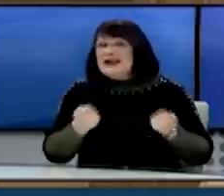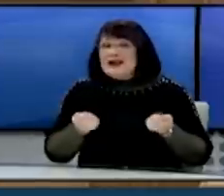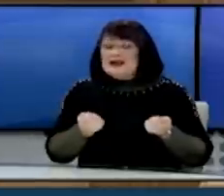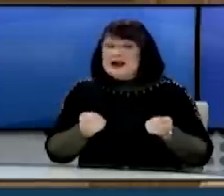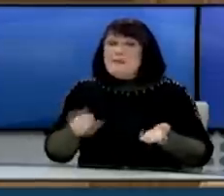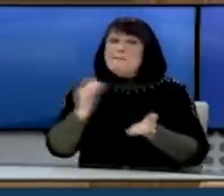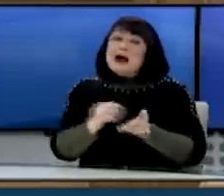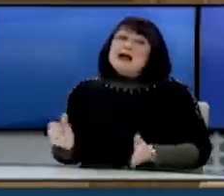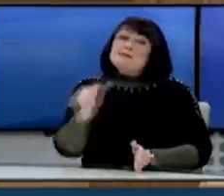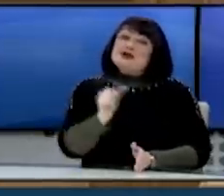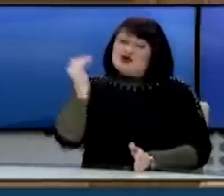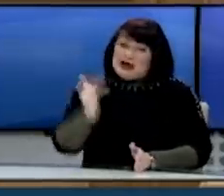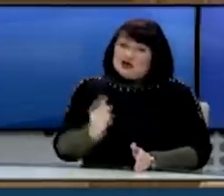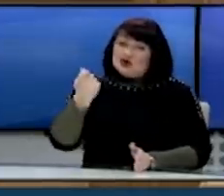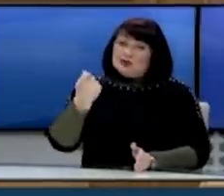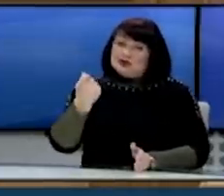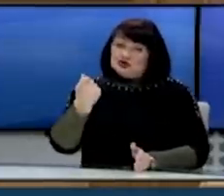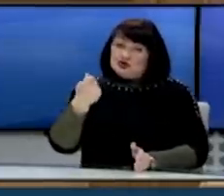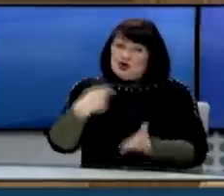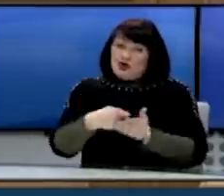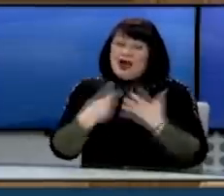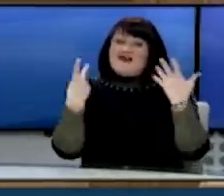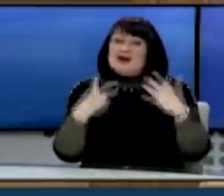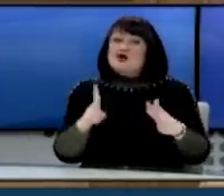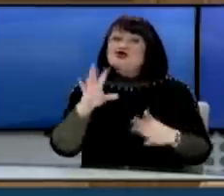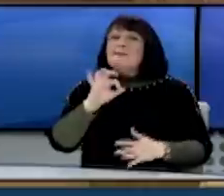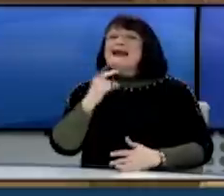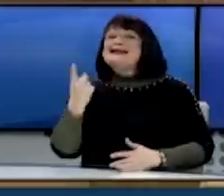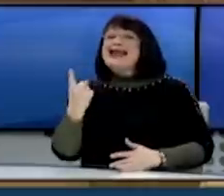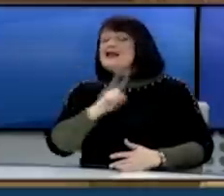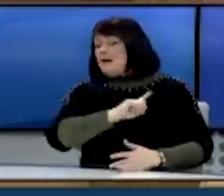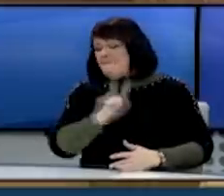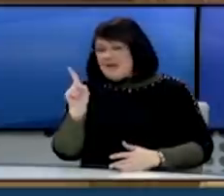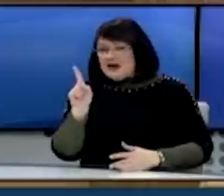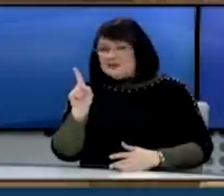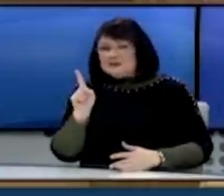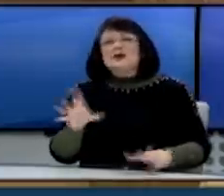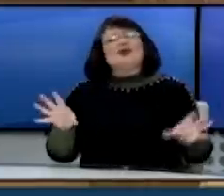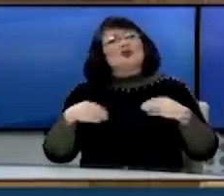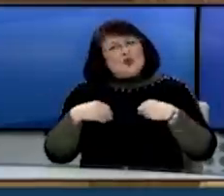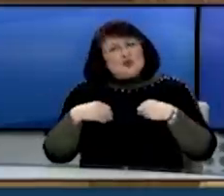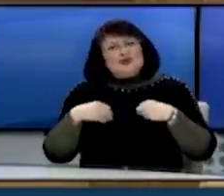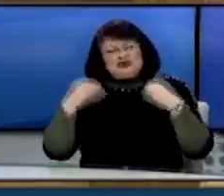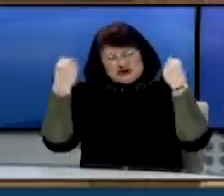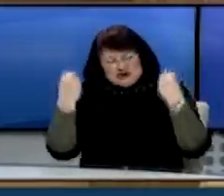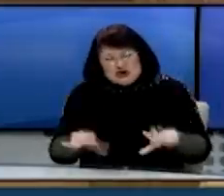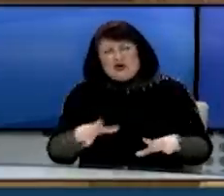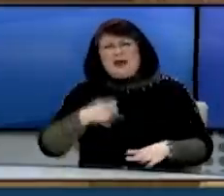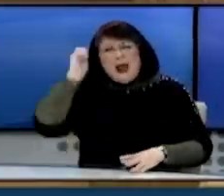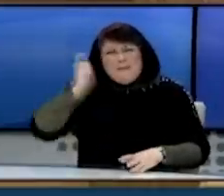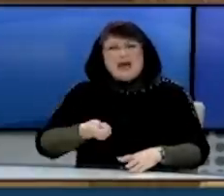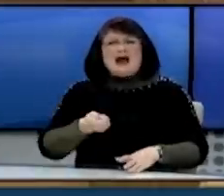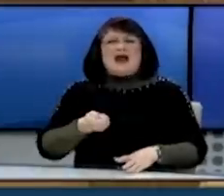δεν επανέφερε τον κατώτατο μισθό στα 751, αλλά υιοθέτησε αυτόν τον άθλιο